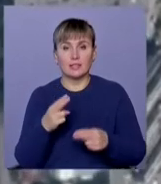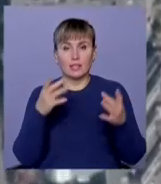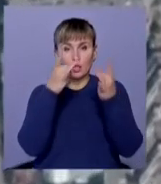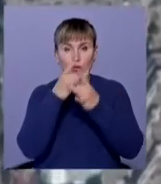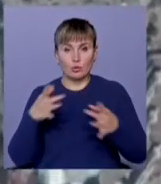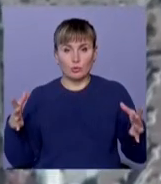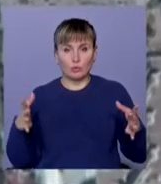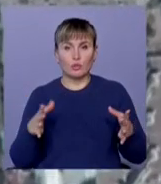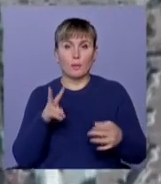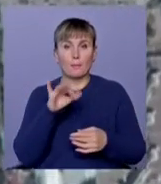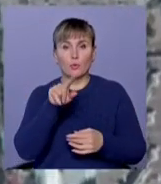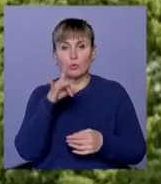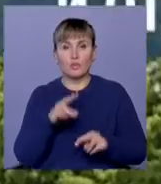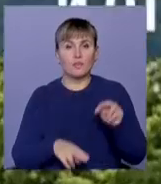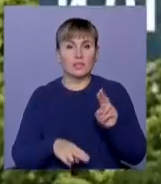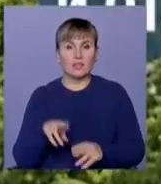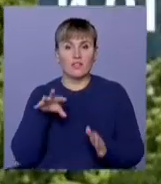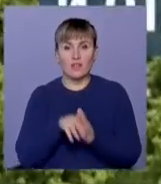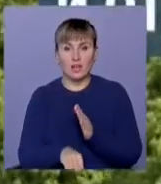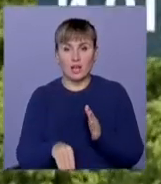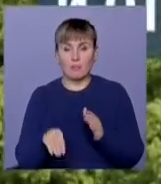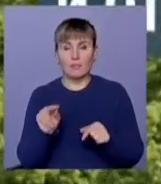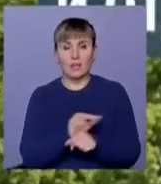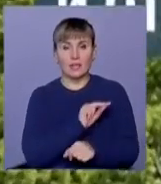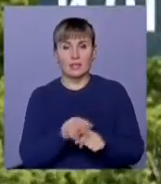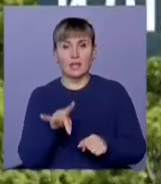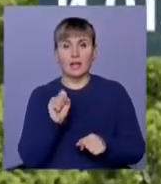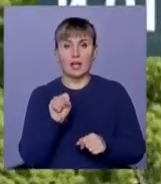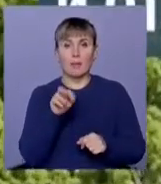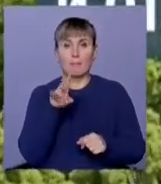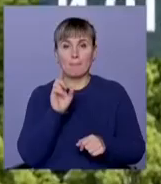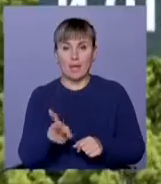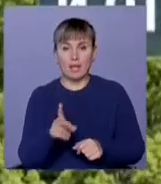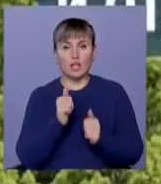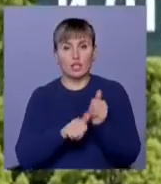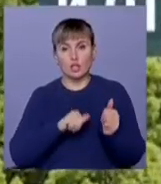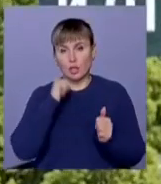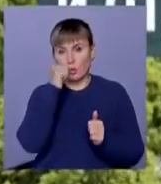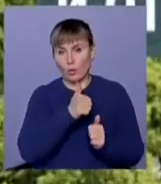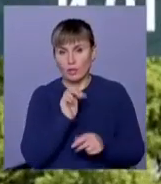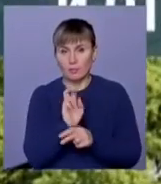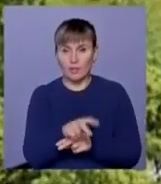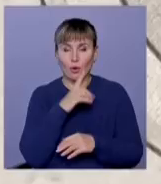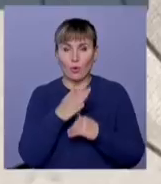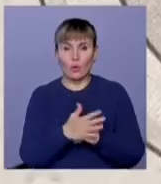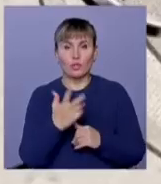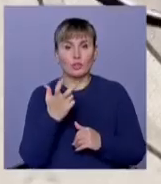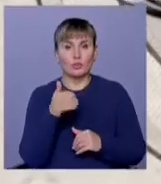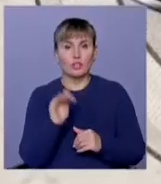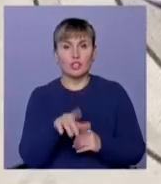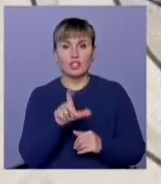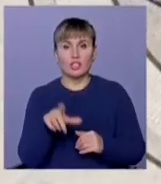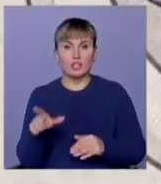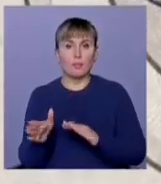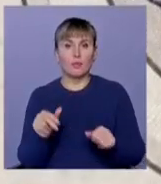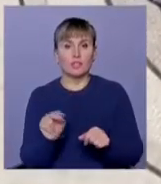этнокультурный музей. Его возведут в рамках реконструкции мавзолея Раимбек Батыра. Ежегодно мазар посещает около 300 тысяч человек.